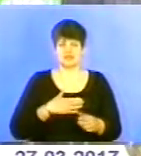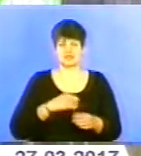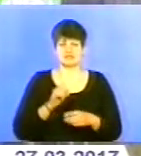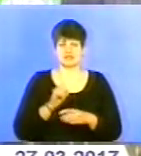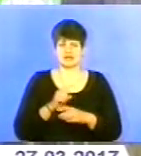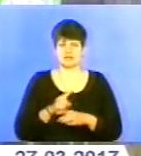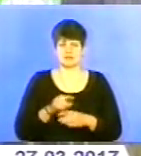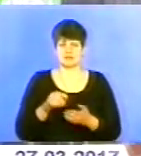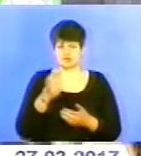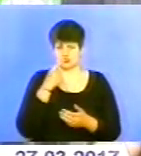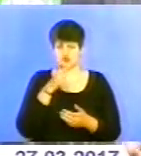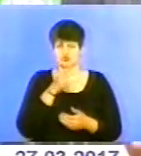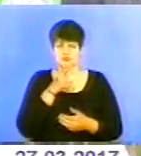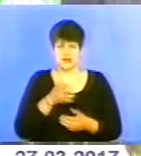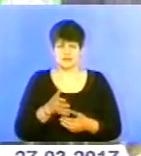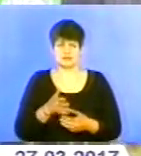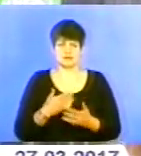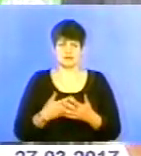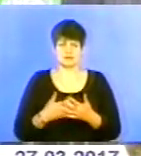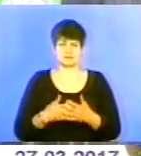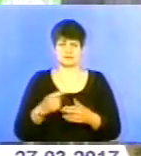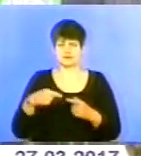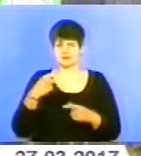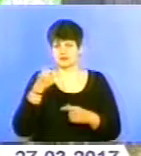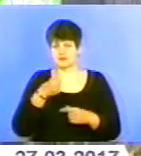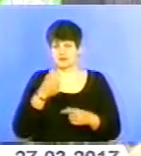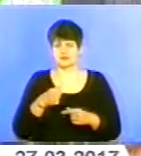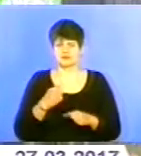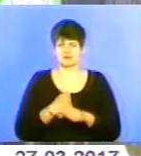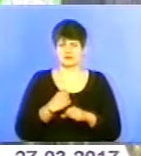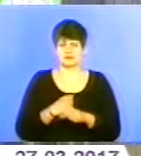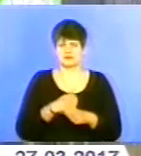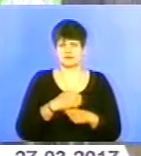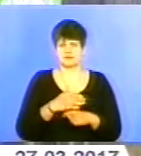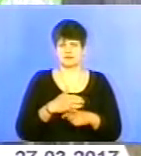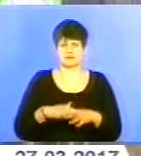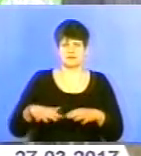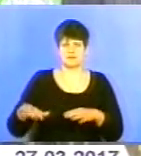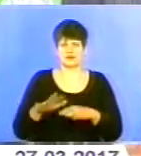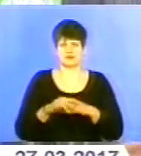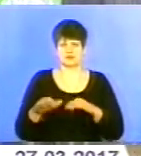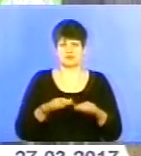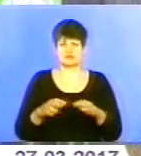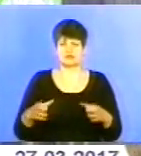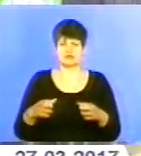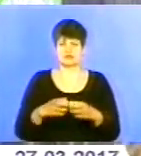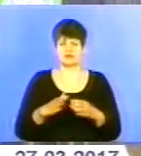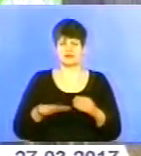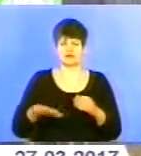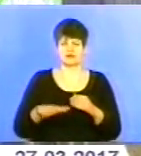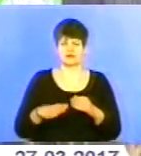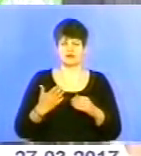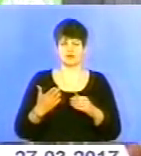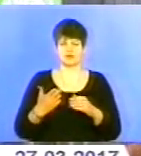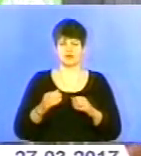в ближчому часі, наприклад, наступного року сформувати масовий рух загонів територіальної оборони за